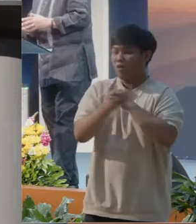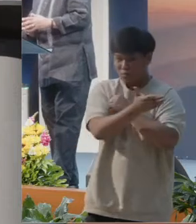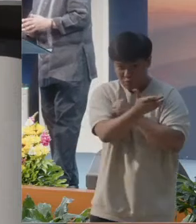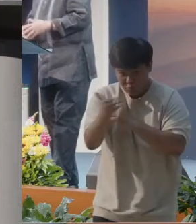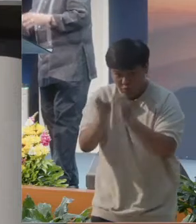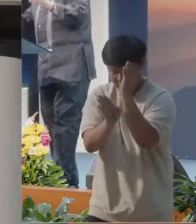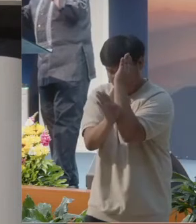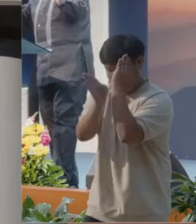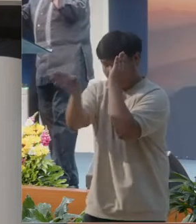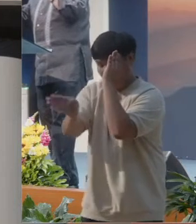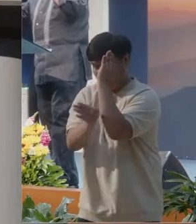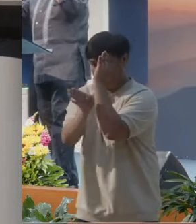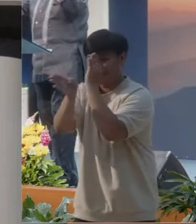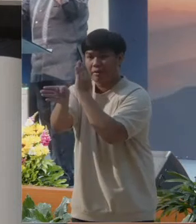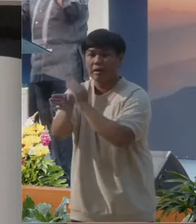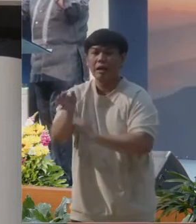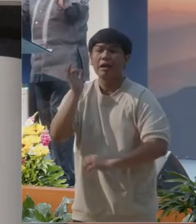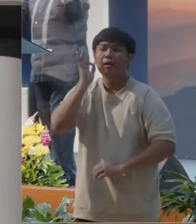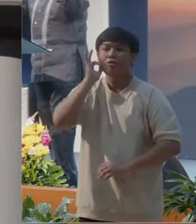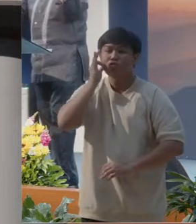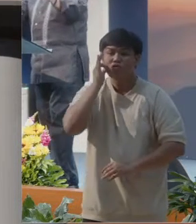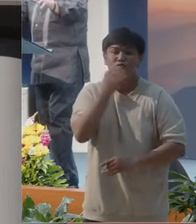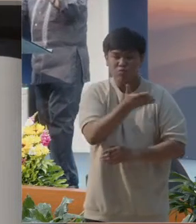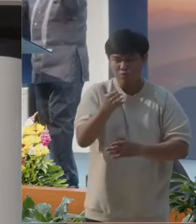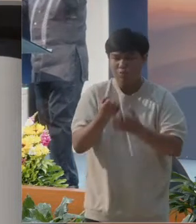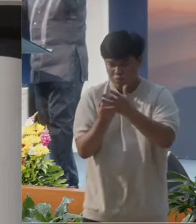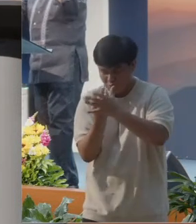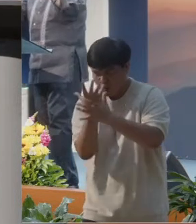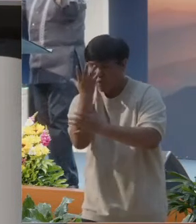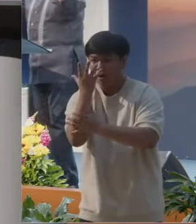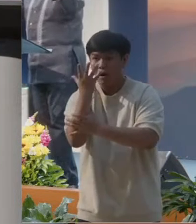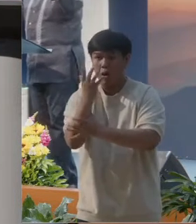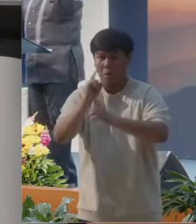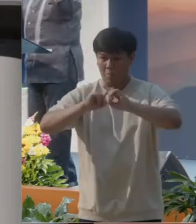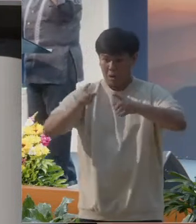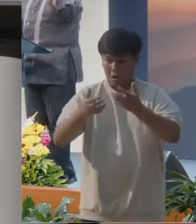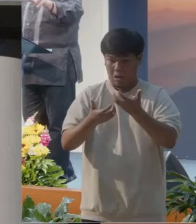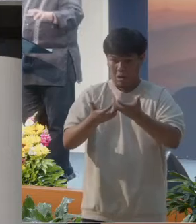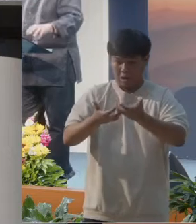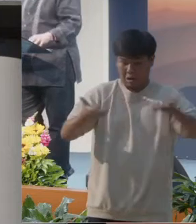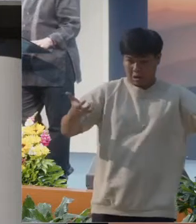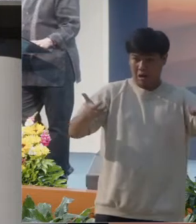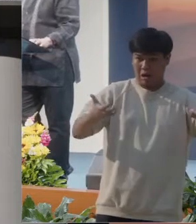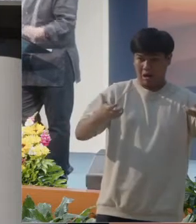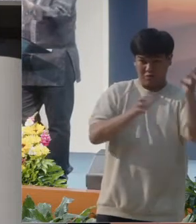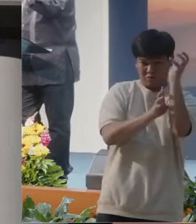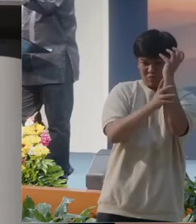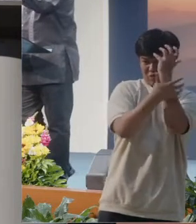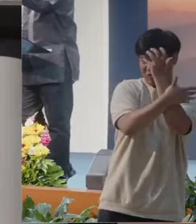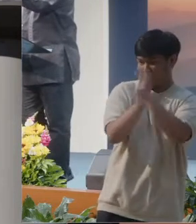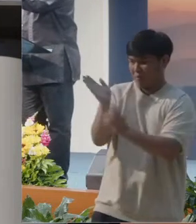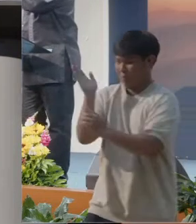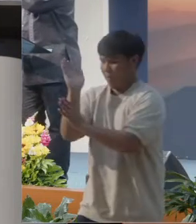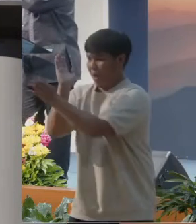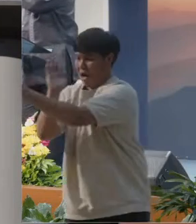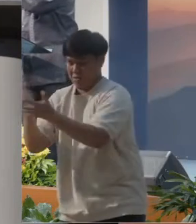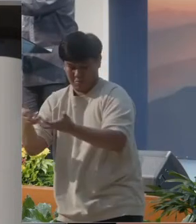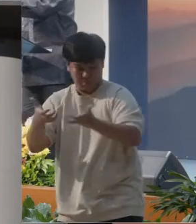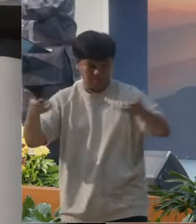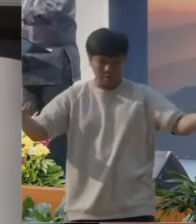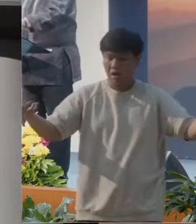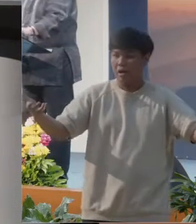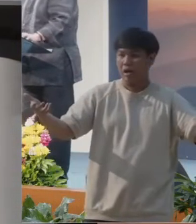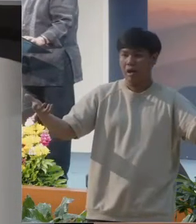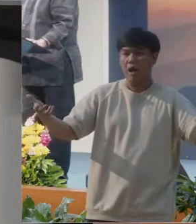much fruit. For apart from me, you can do nothing. Humiwalay kayo sa akin at